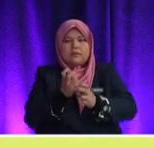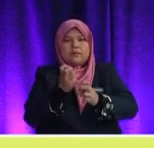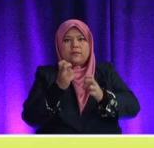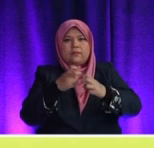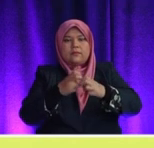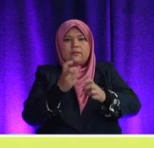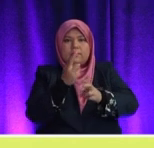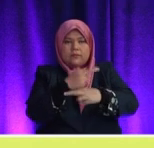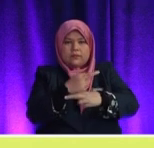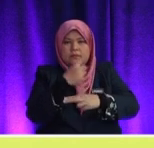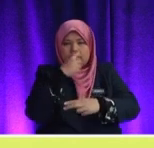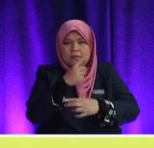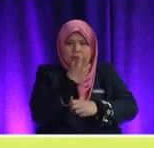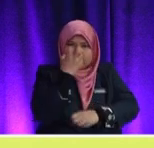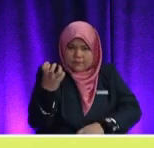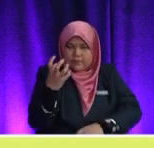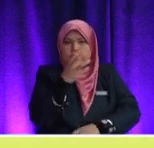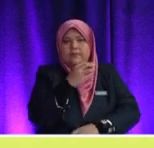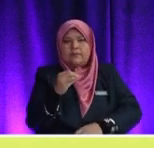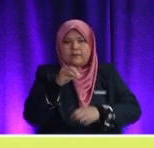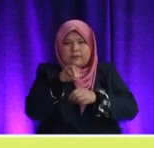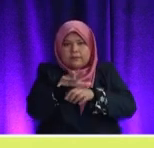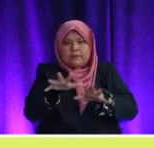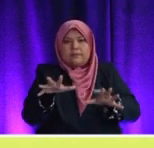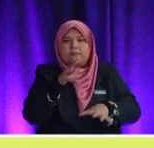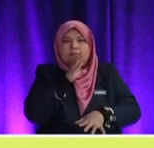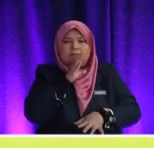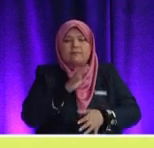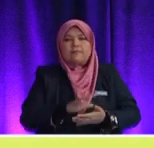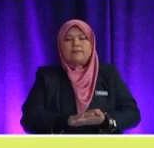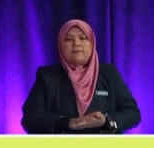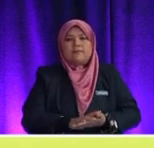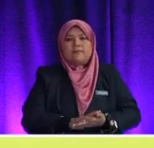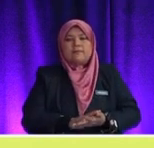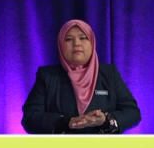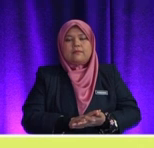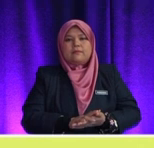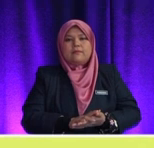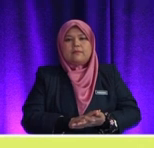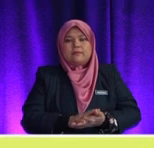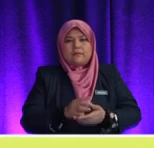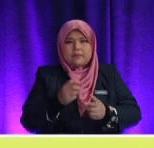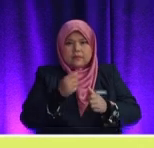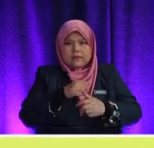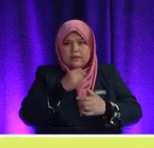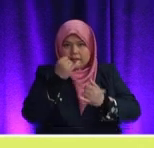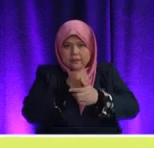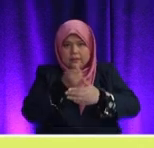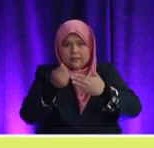pekerja dan leburan baik pada akhir siaran saya mengharapkan murid boleh memahami